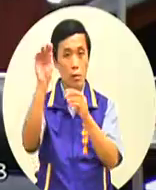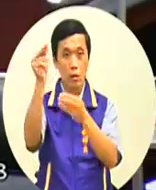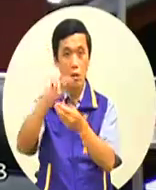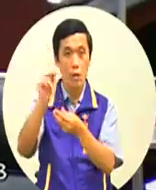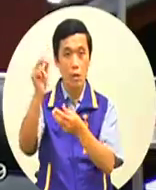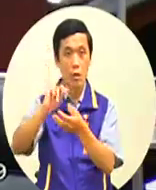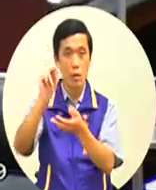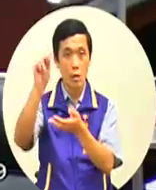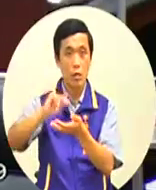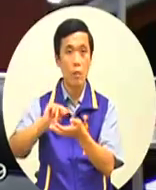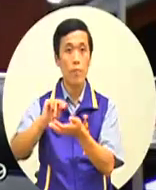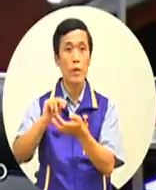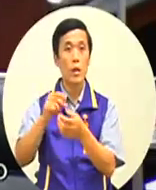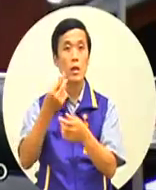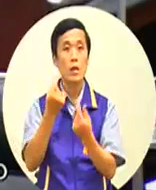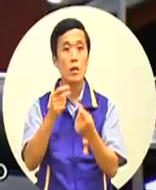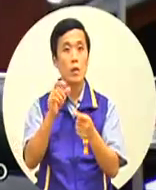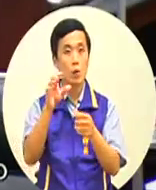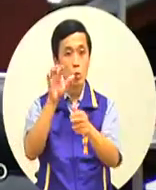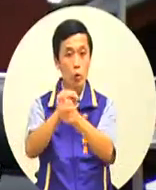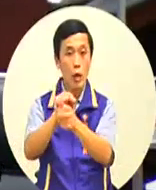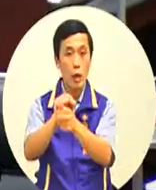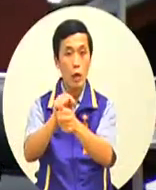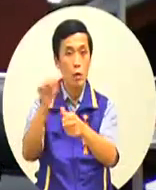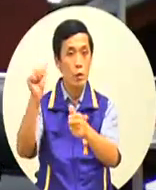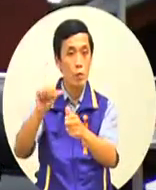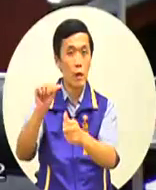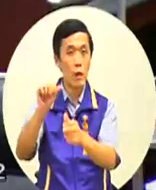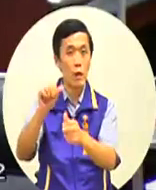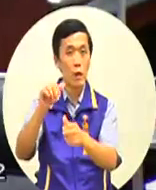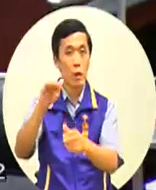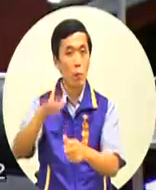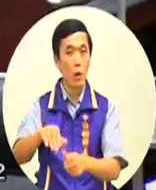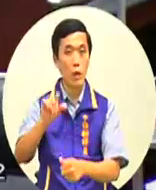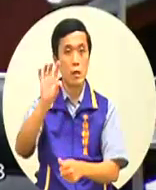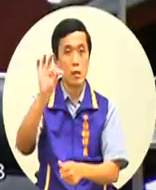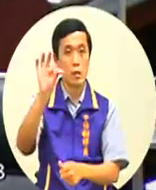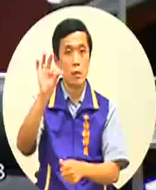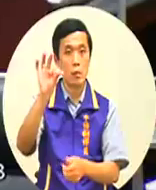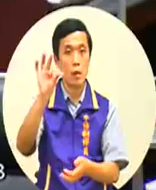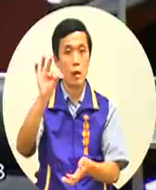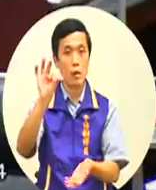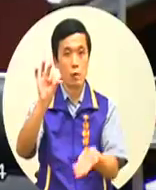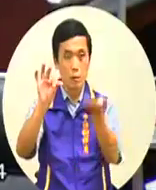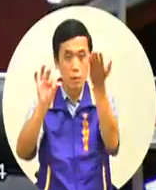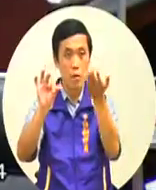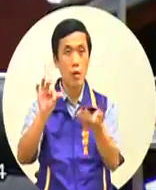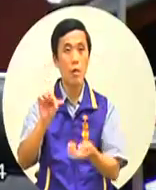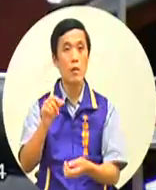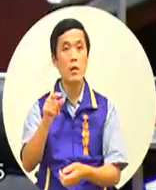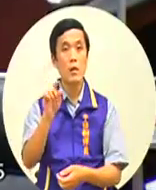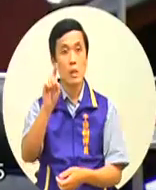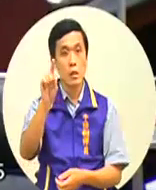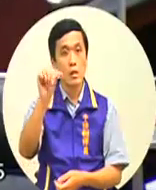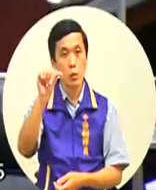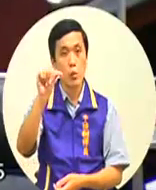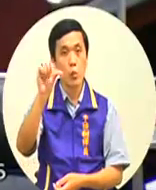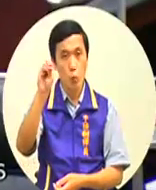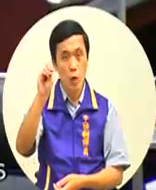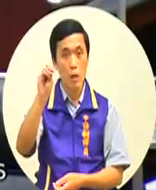姓年年都是150,000起跳，属实讲真的啦。你请坐，150,000压莲